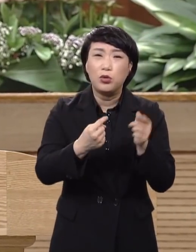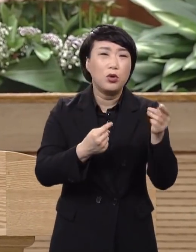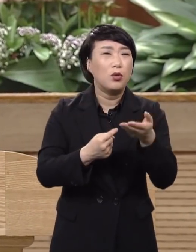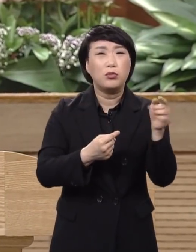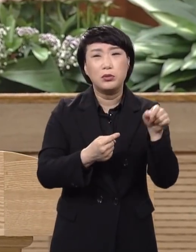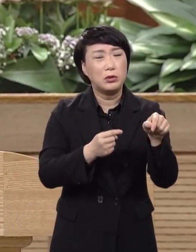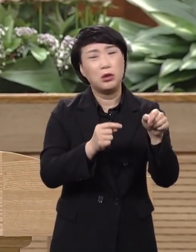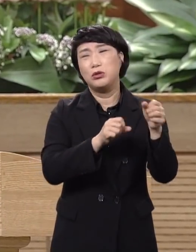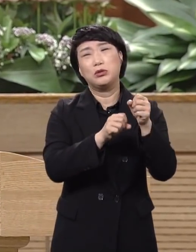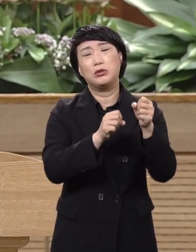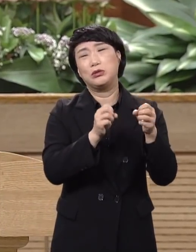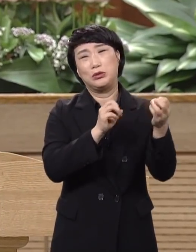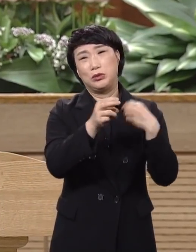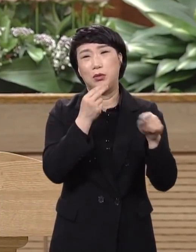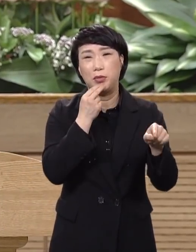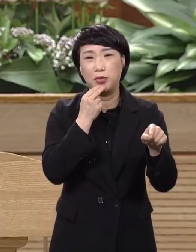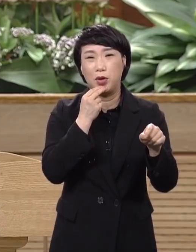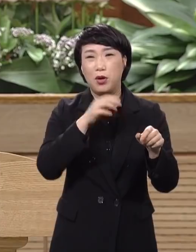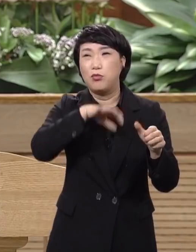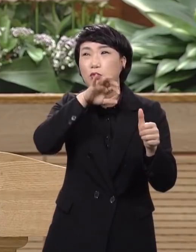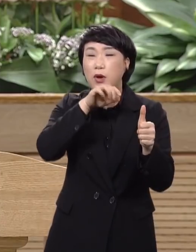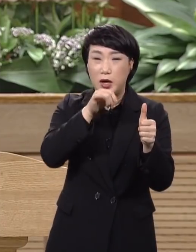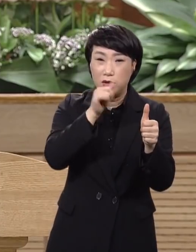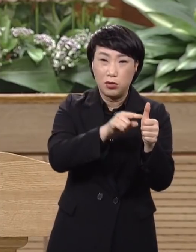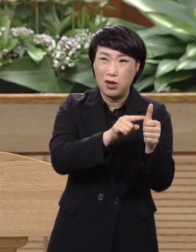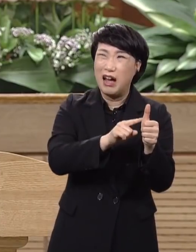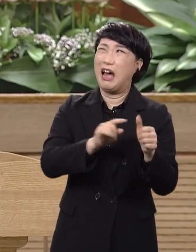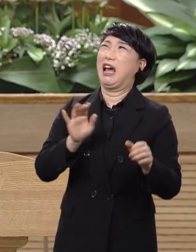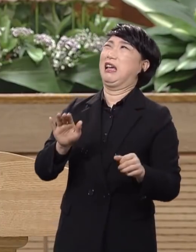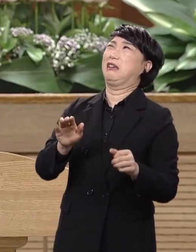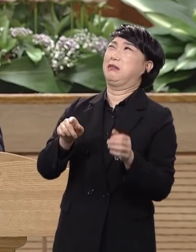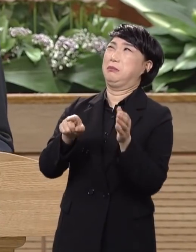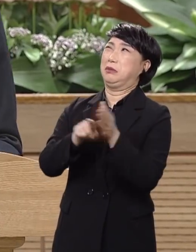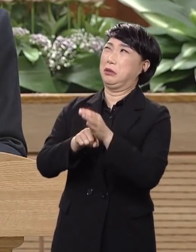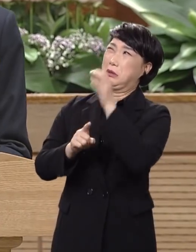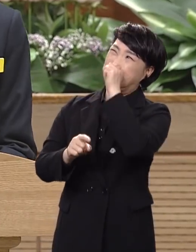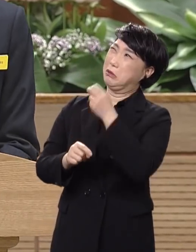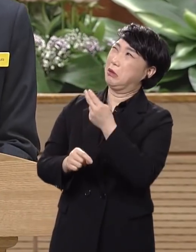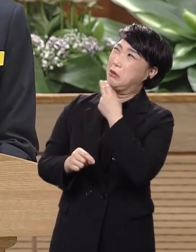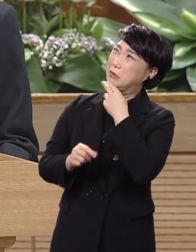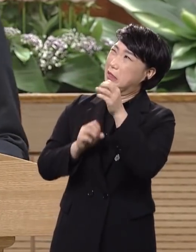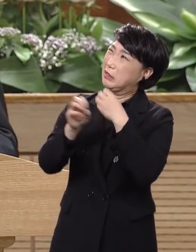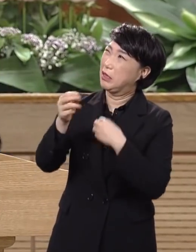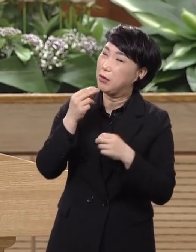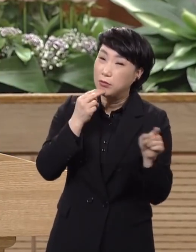것도 없으니 그래 놓고는 말이 뭐라고 하느냐, 믿어도 되는 것도 없네.